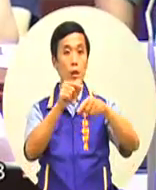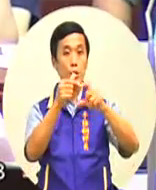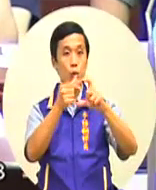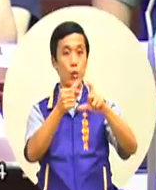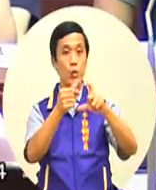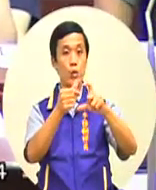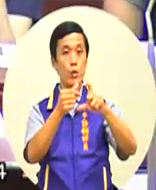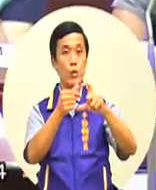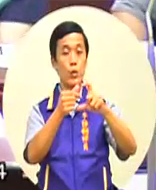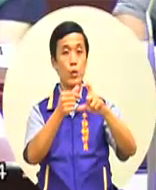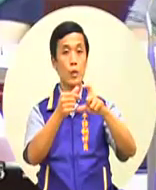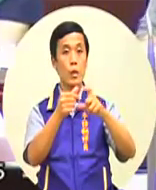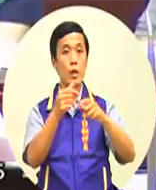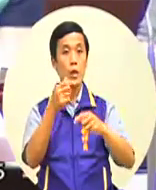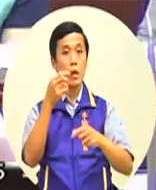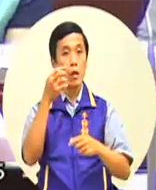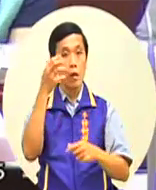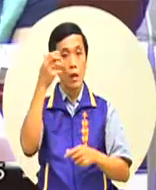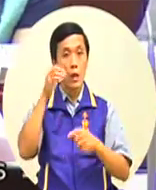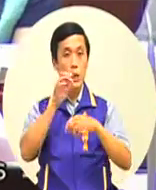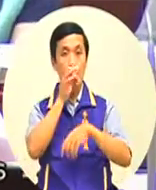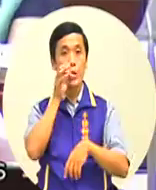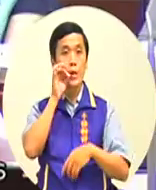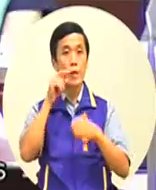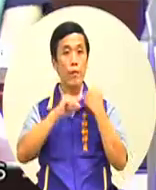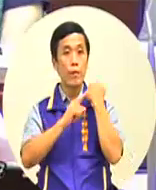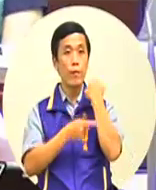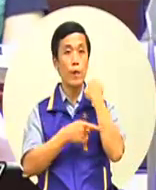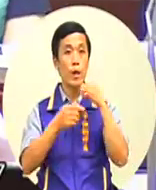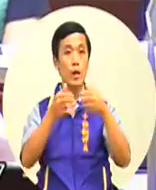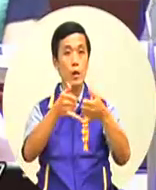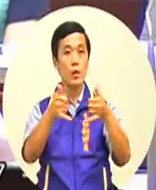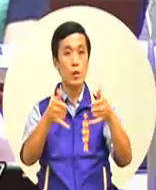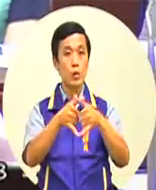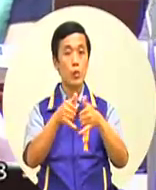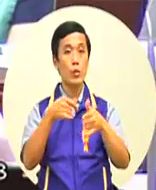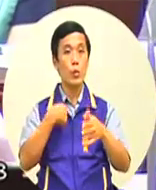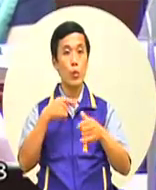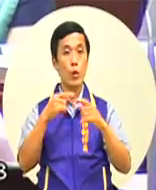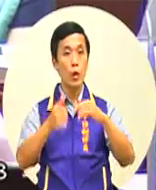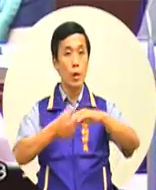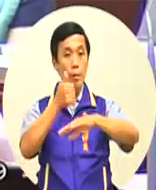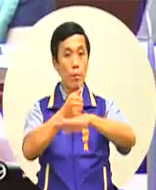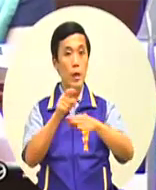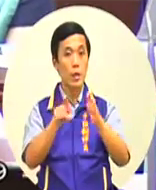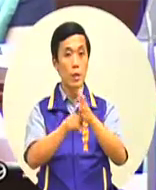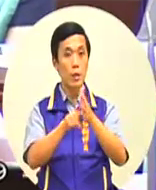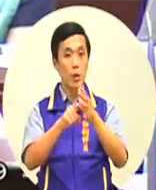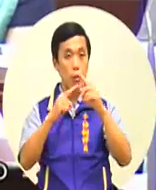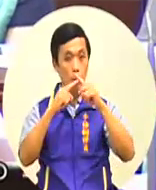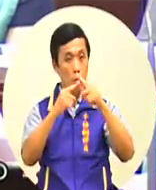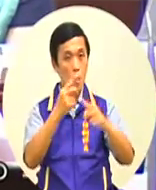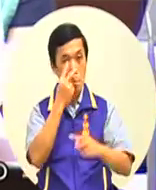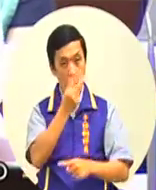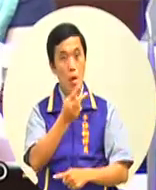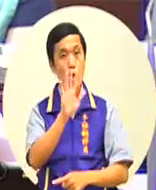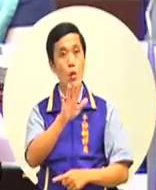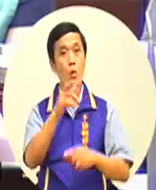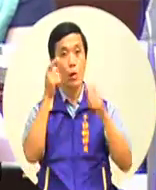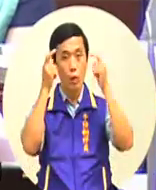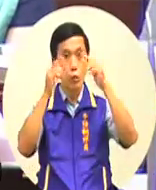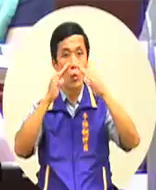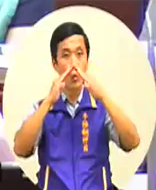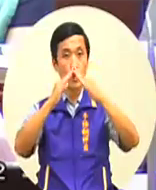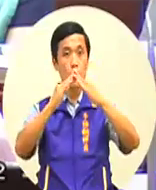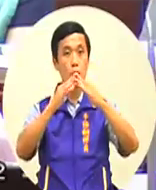个。 银发族 市民农园，我刚到任的时候就已经去看过了哈，所以高雄市有很多这